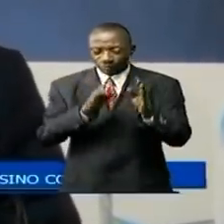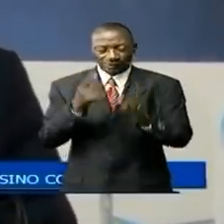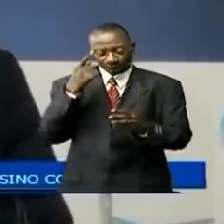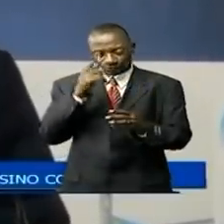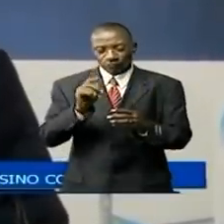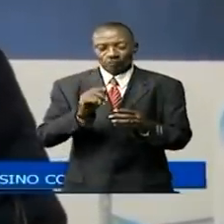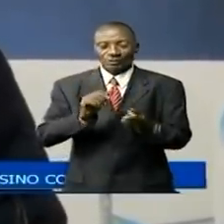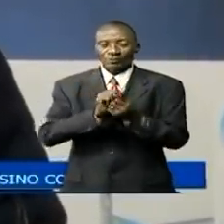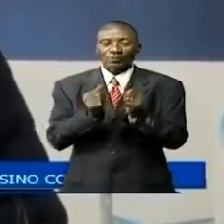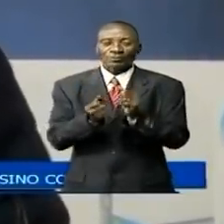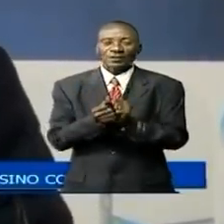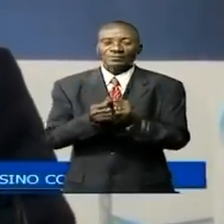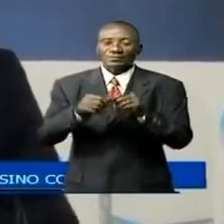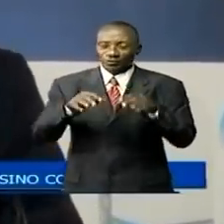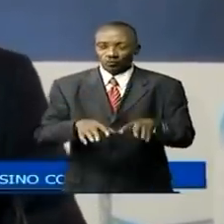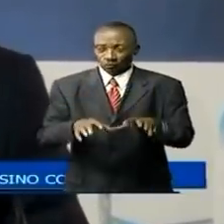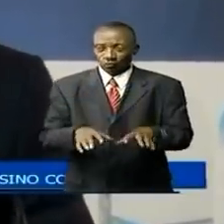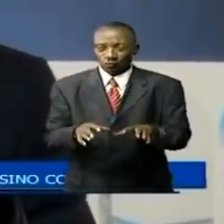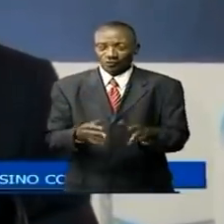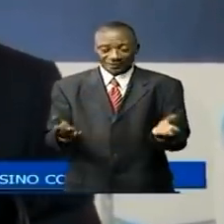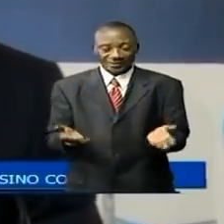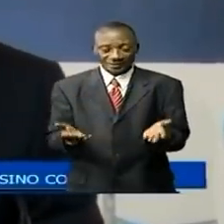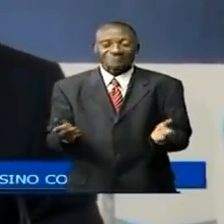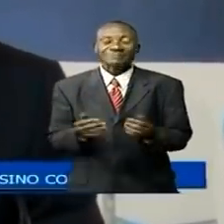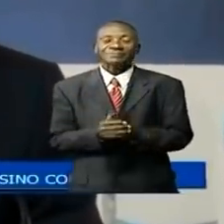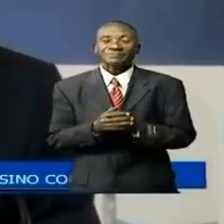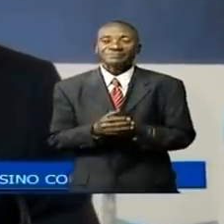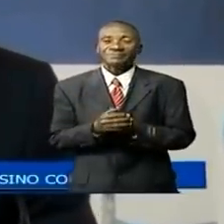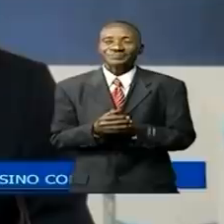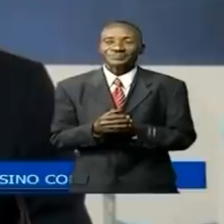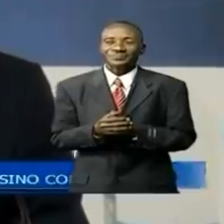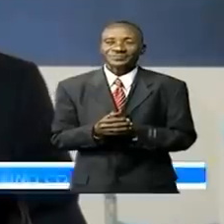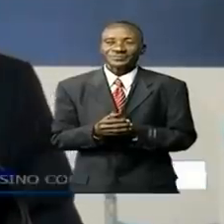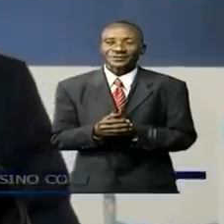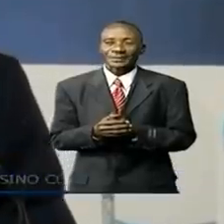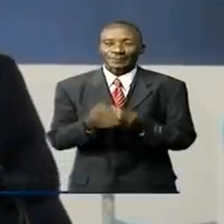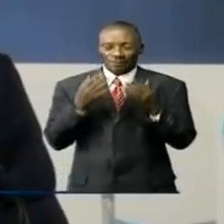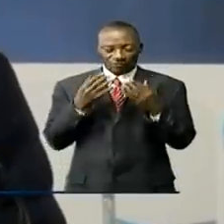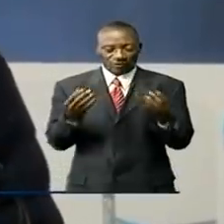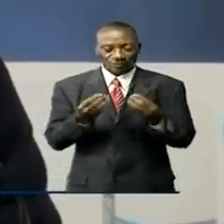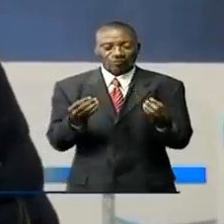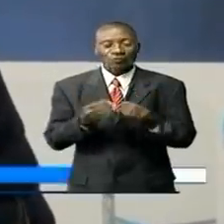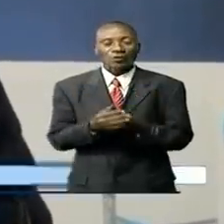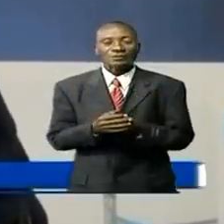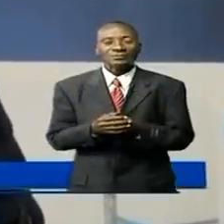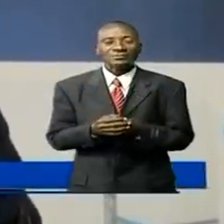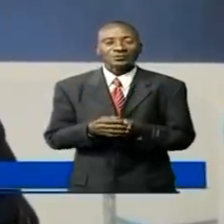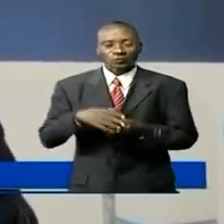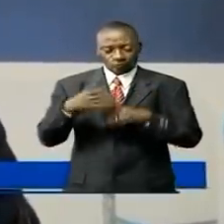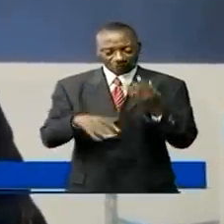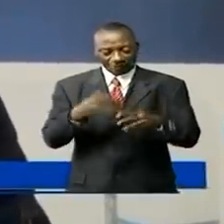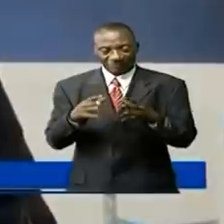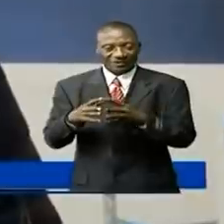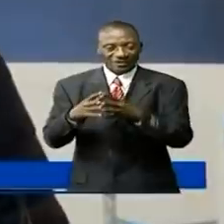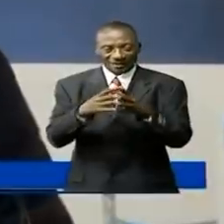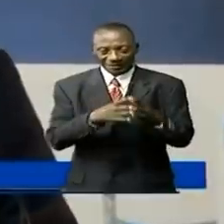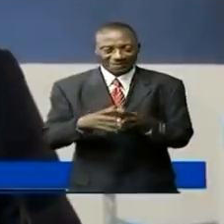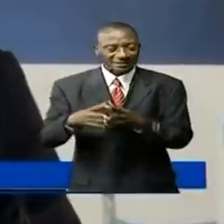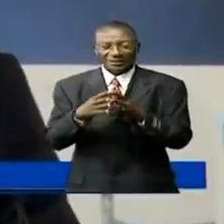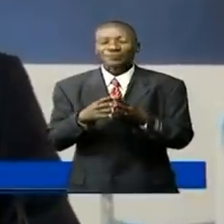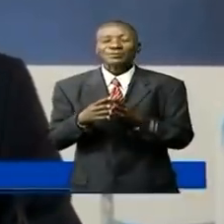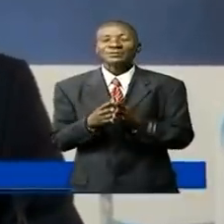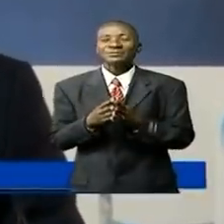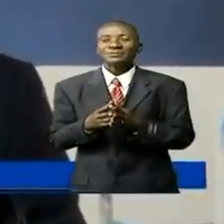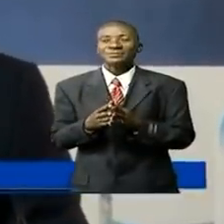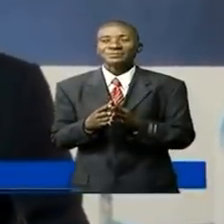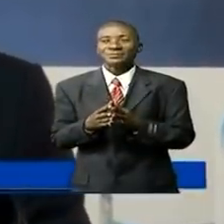justifier sur des graves mensonges boutiqués par un consortium d'ONG et les médias occidentaux qui n'ont aucune